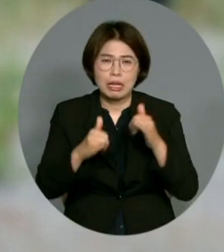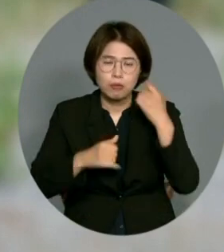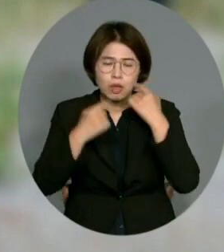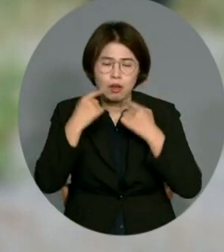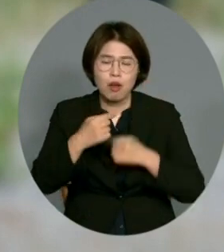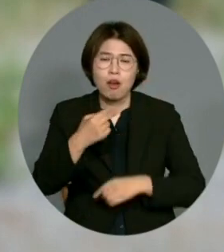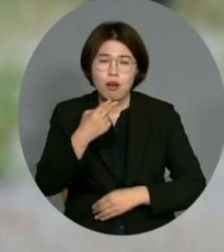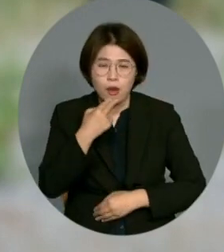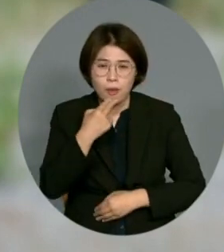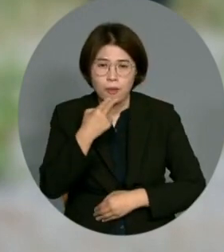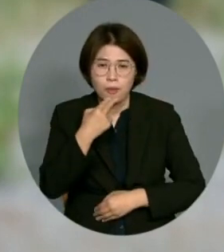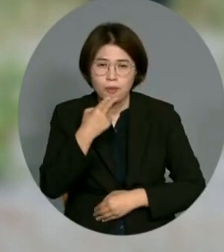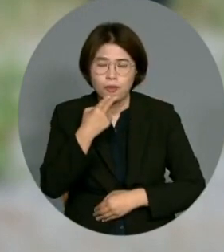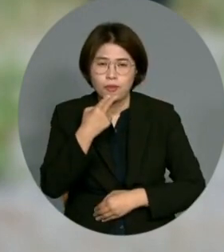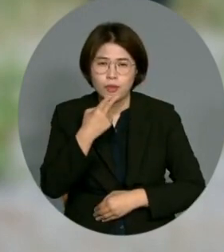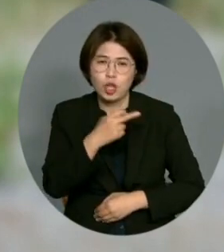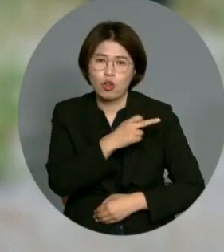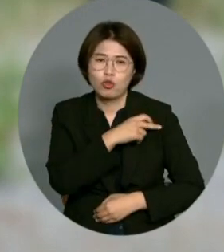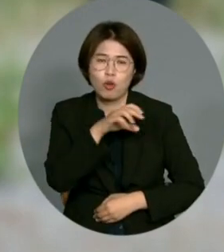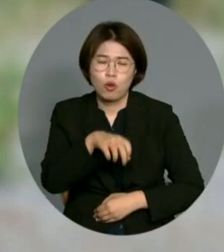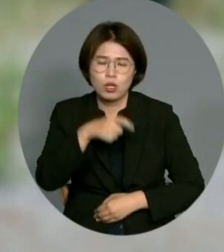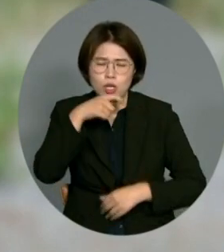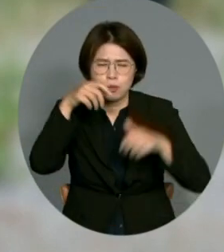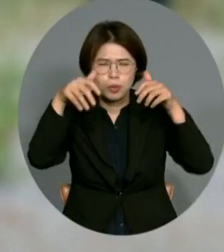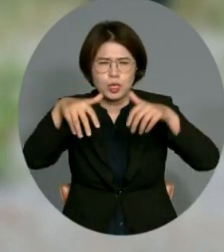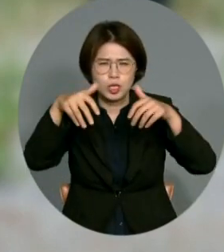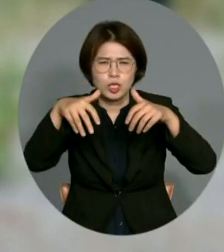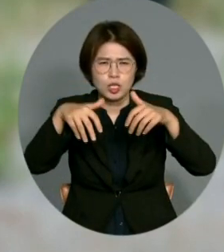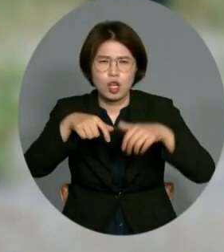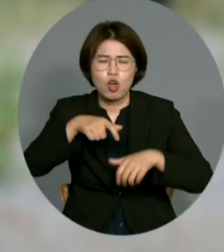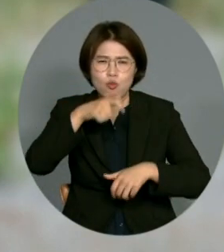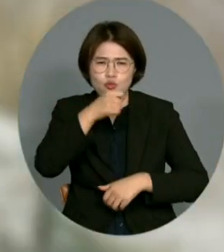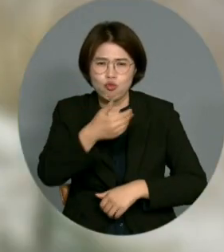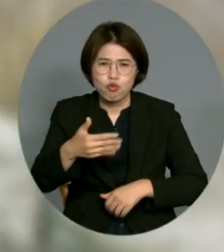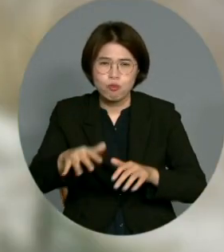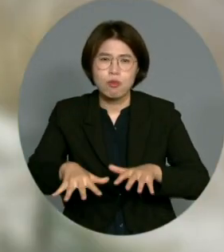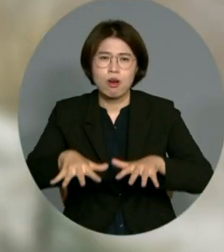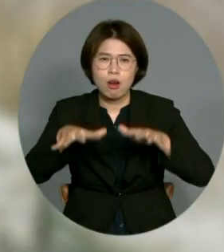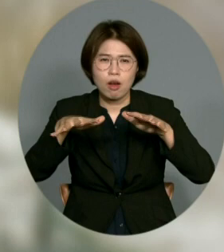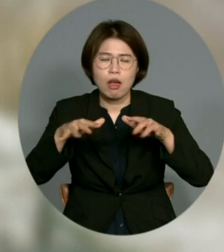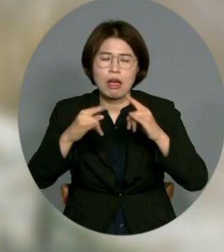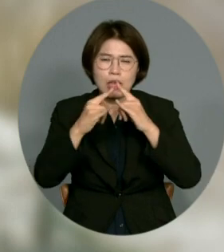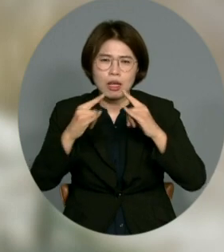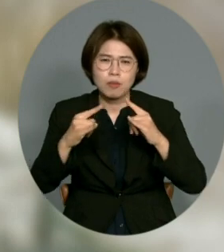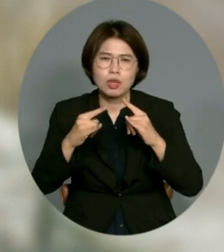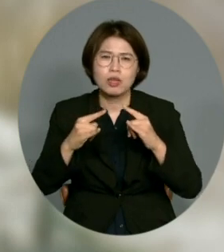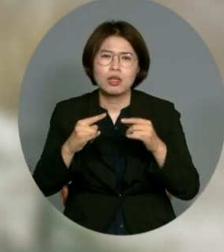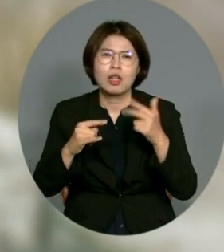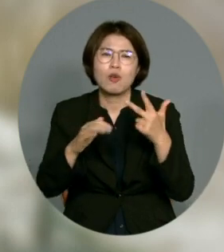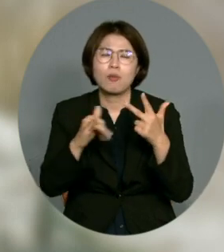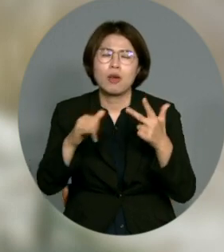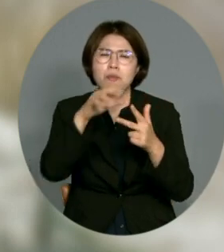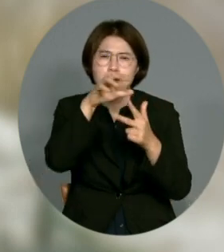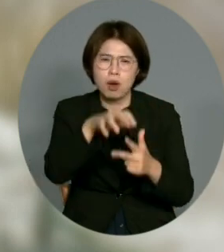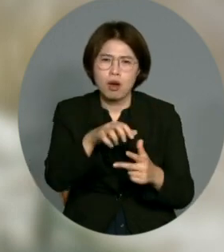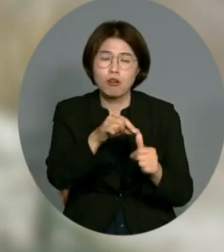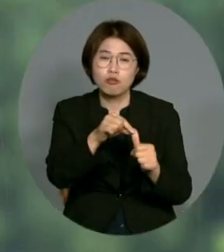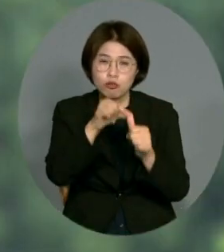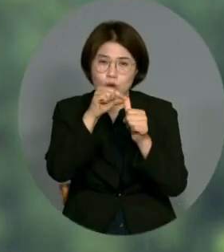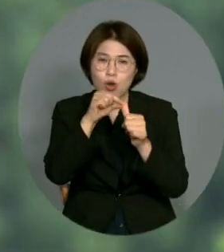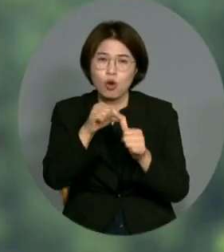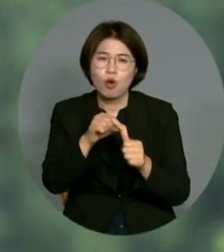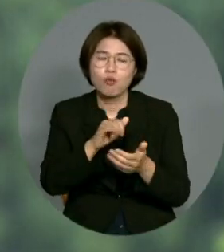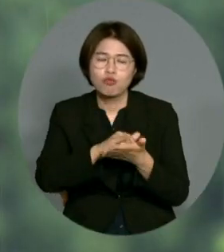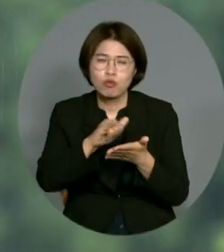인명피해는 없었습니다. 어제 영주에서 집중호우로 강물이 범람해 캠핑객 7명이 고립됐다 구조됐고,